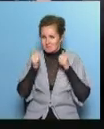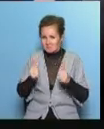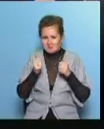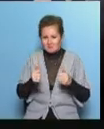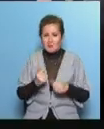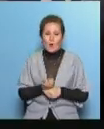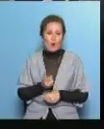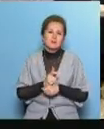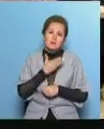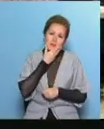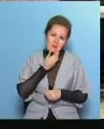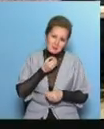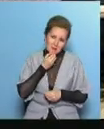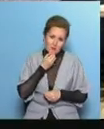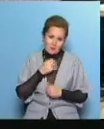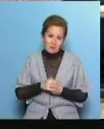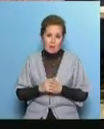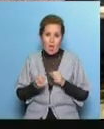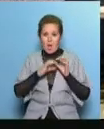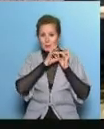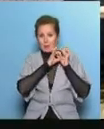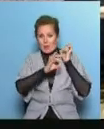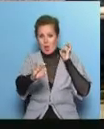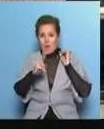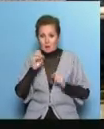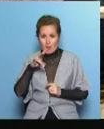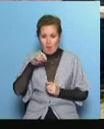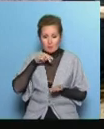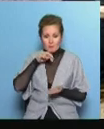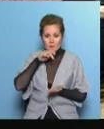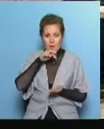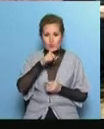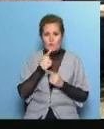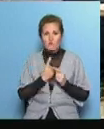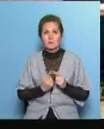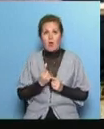фантазерский, очень красиво. На канате. Очень неожиданно, очень высоко.